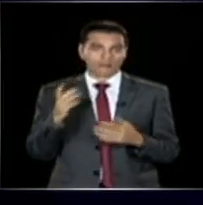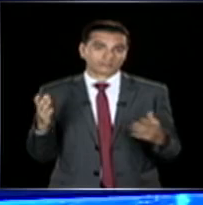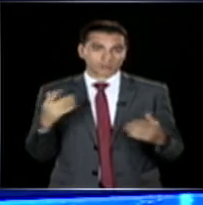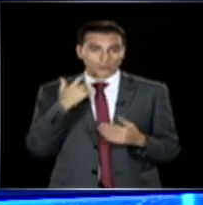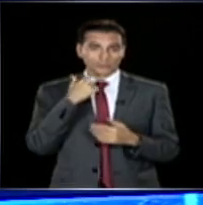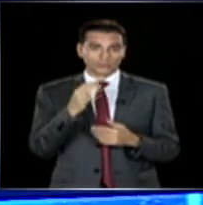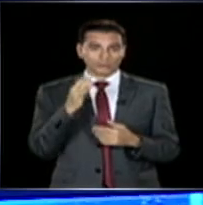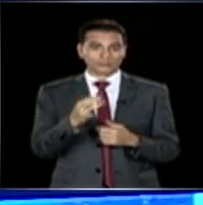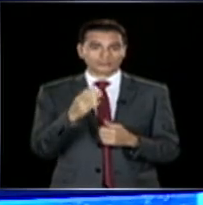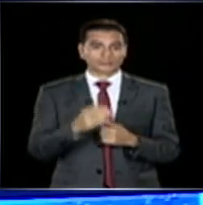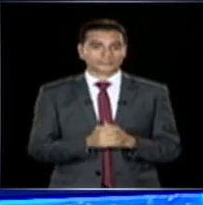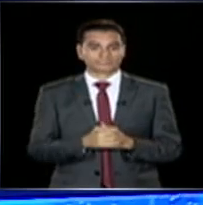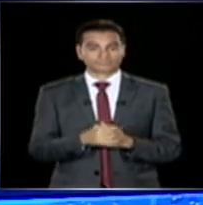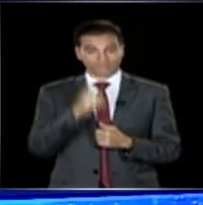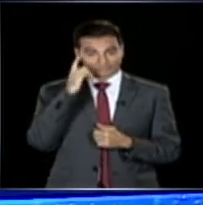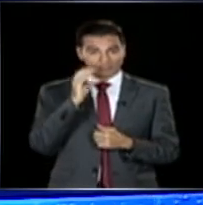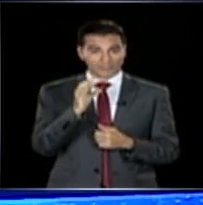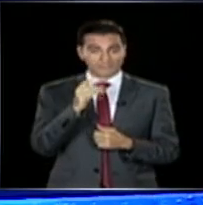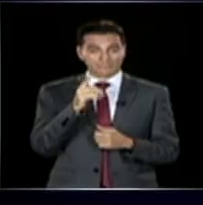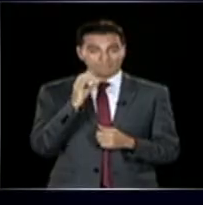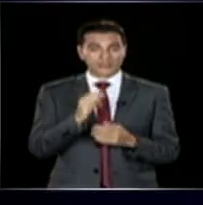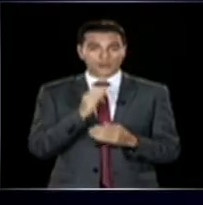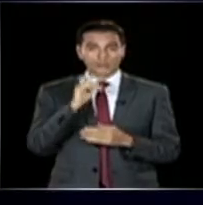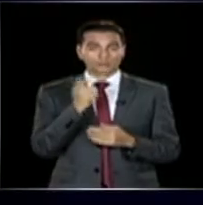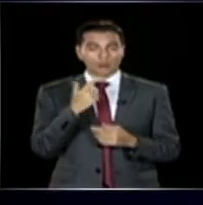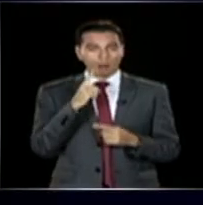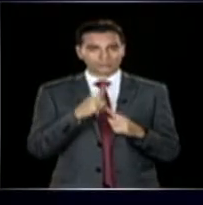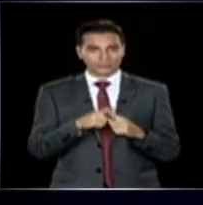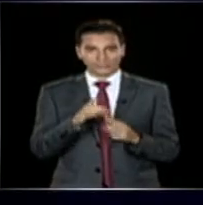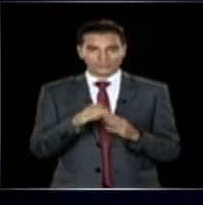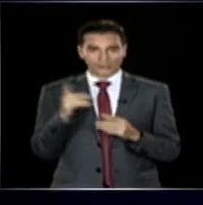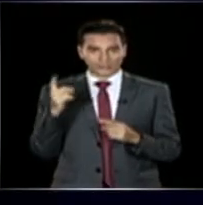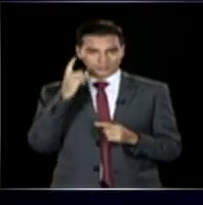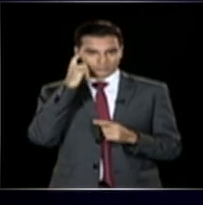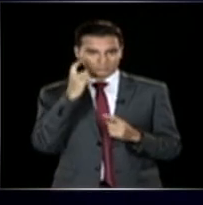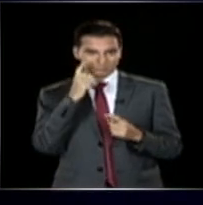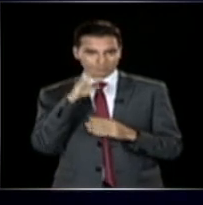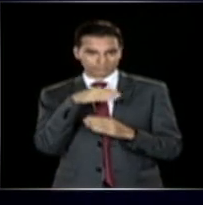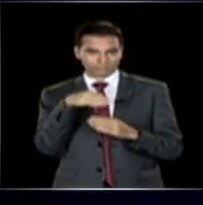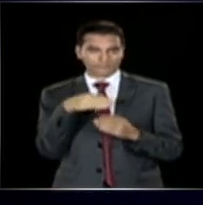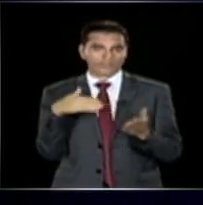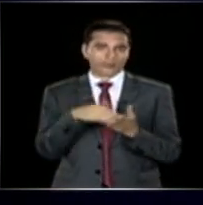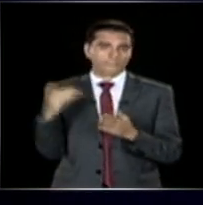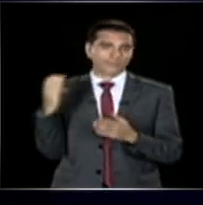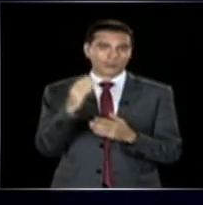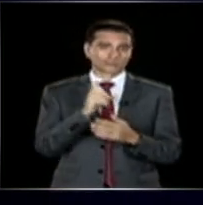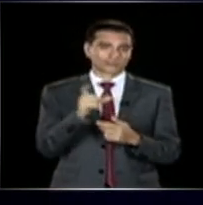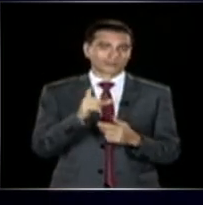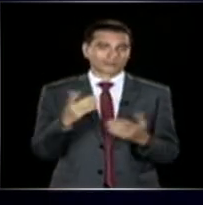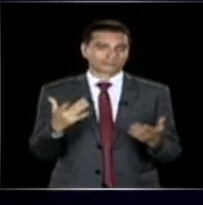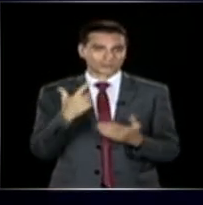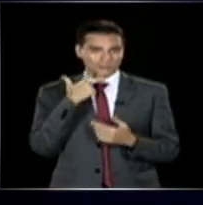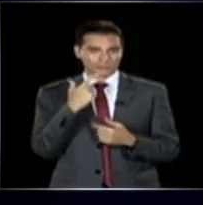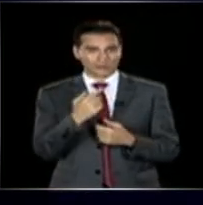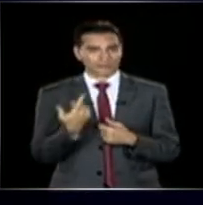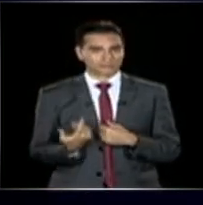صح، عادي. فاهم قصدي؟ يعني انت بتجاوب بسرعة غلط، فالفريق المنافس بيقعد يفكر. لا، لما بيفكر